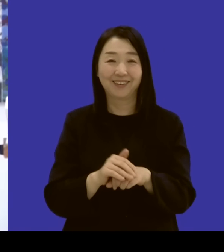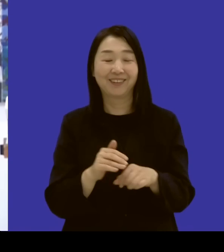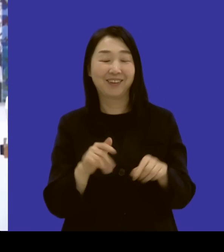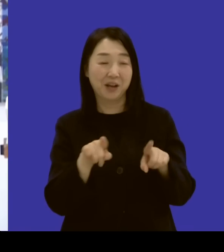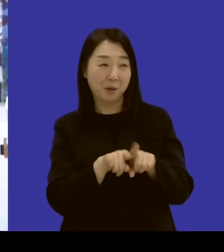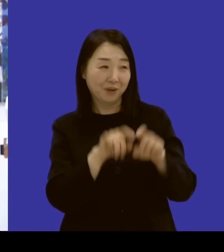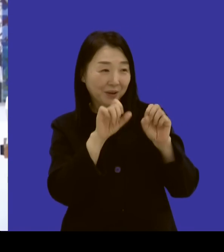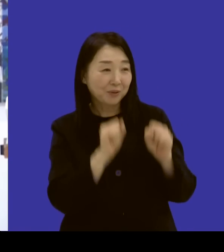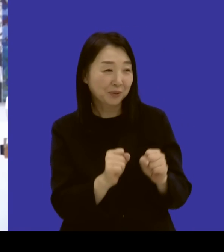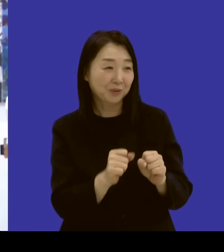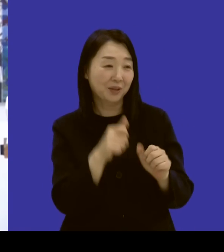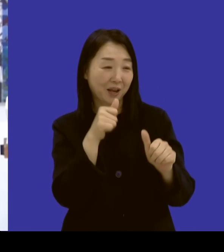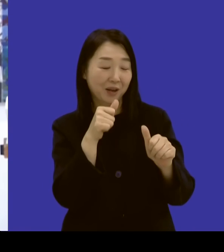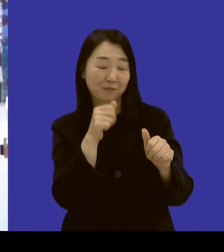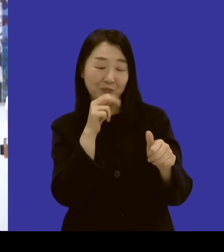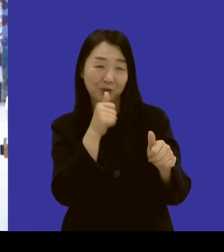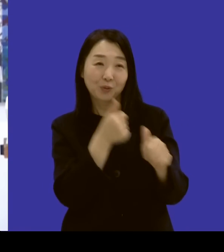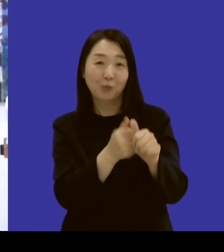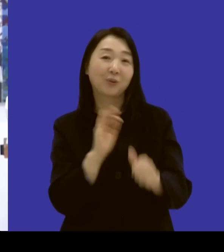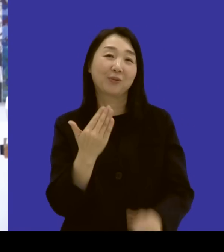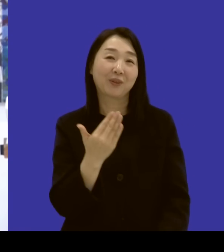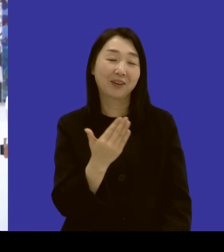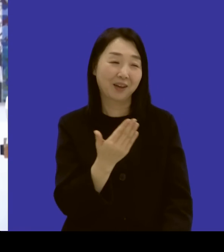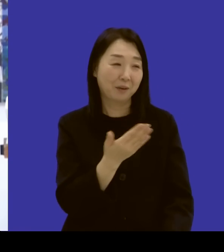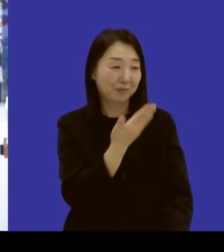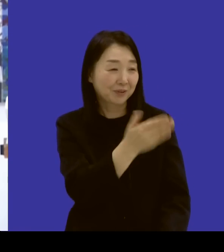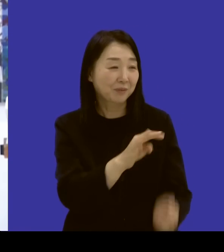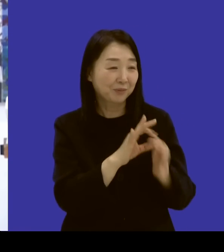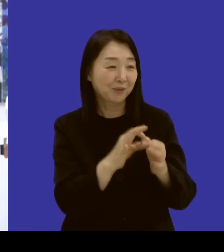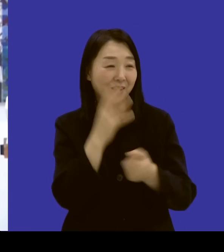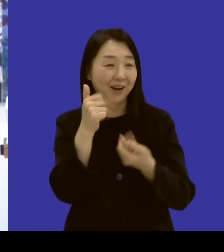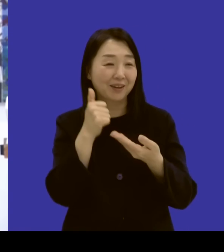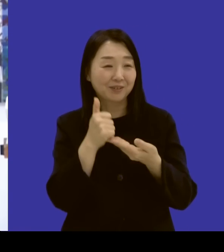되고 앞으로도 선생님을 통해 더 많은 사람들이